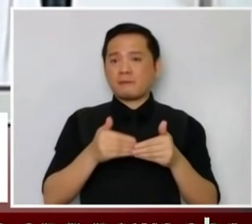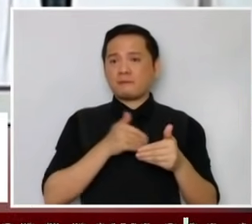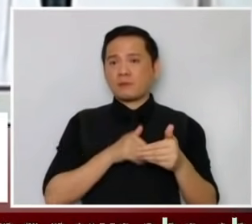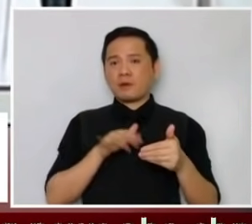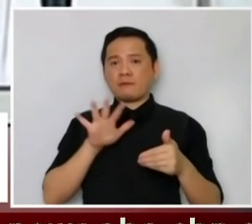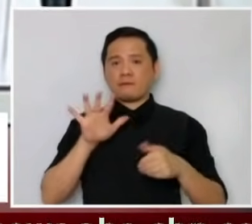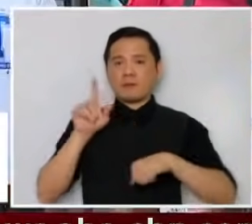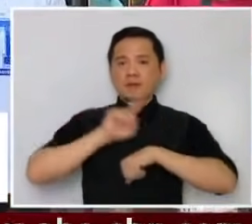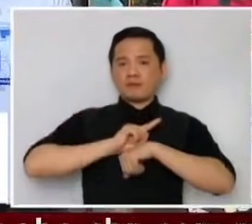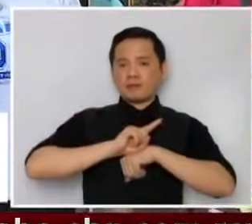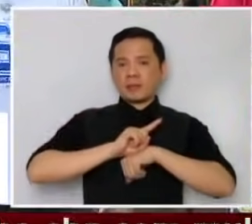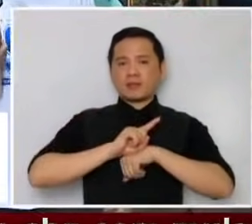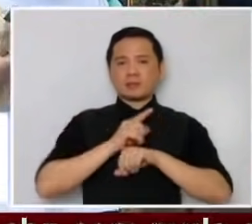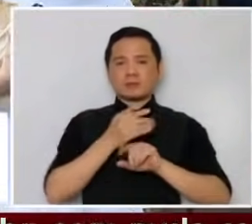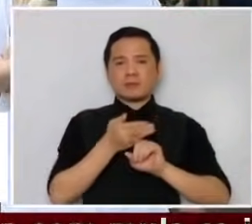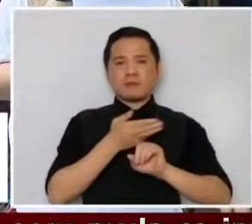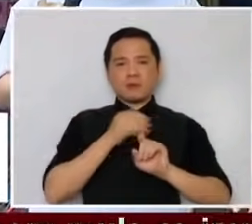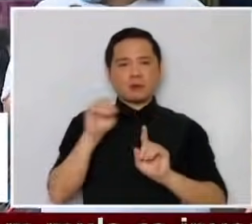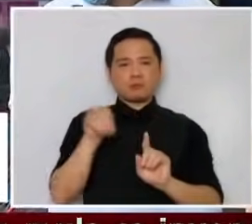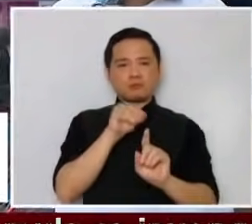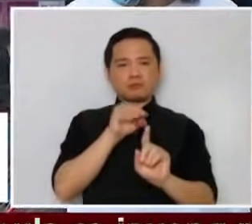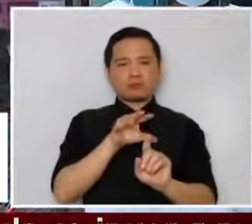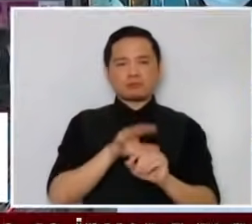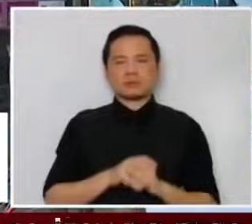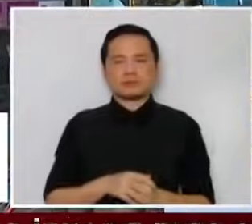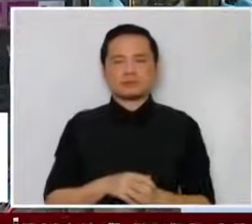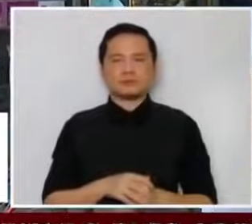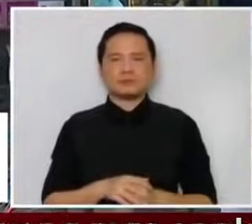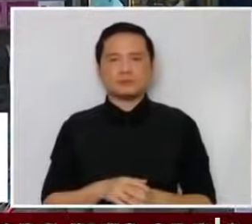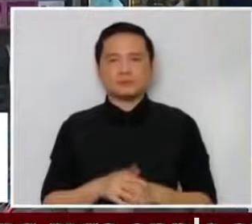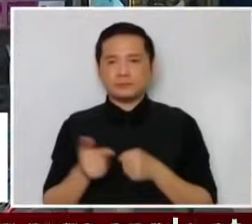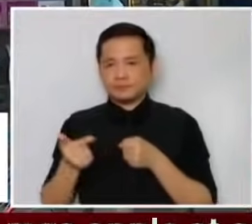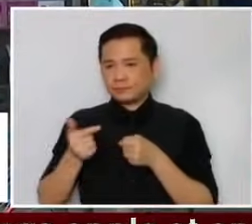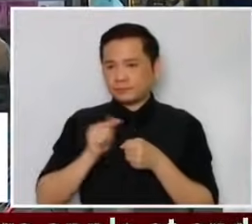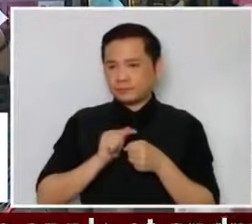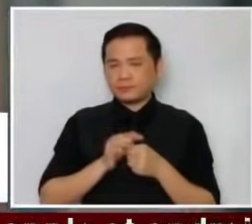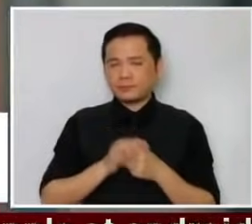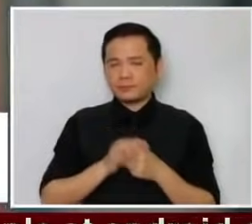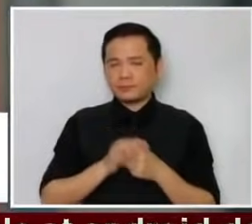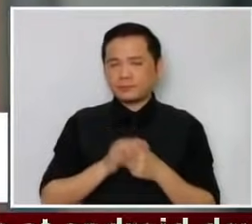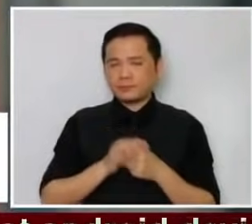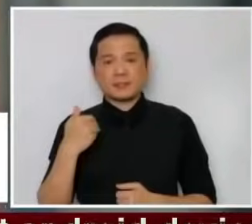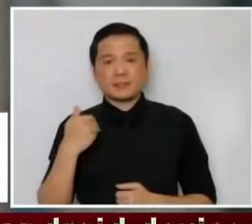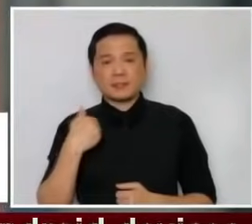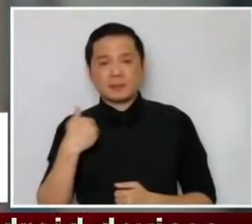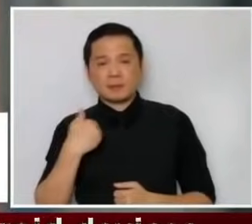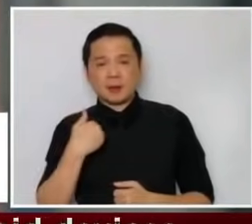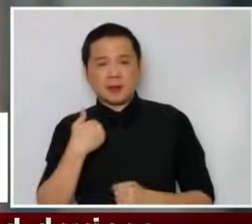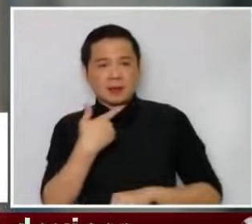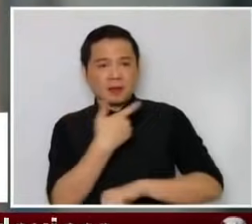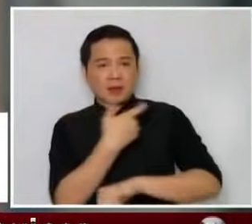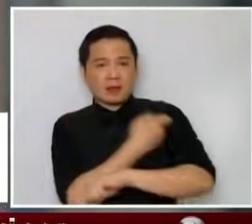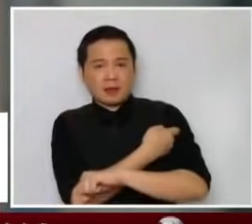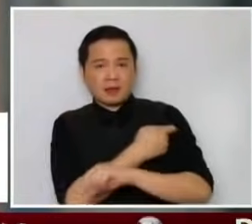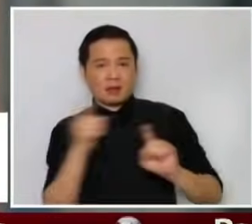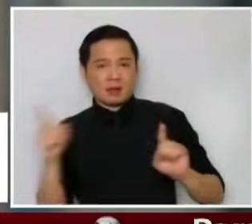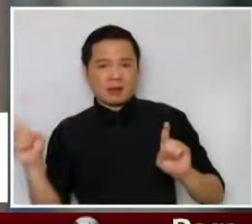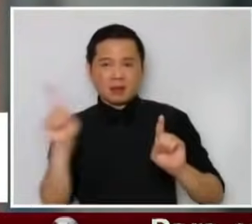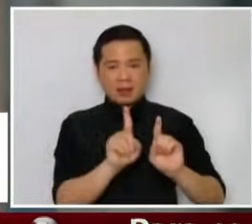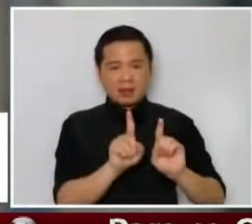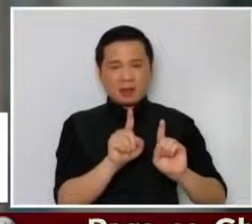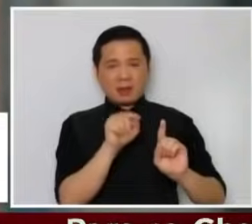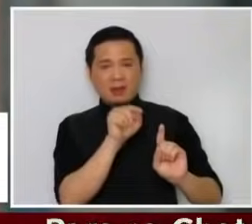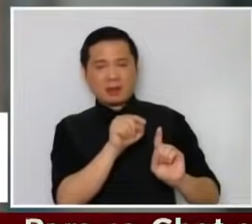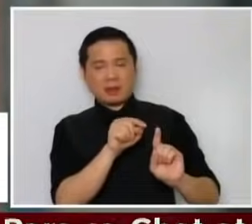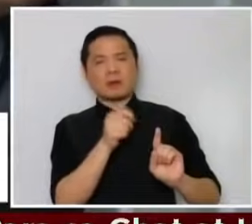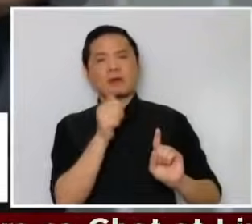ng ma-expose. Sa kabila nito, ang mga hindi bakunadong close contact, kailangan pa rin tapusin ang